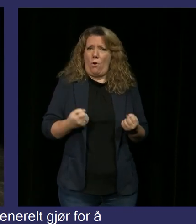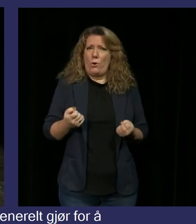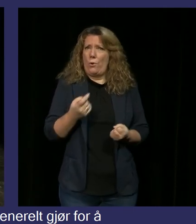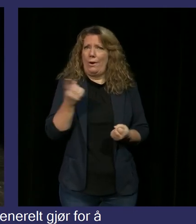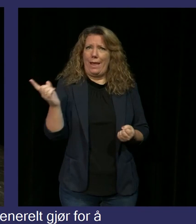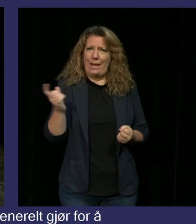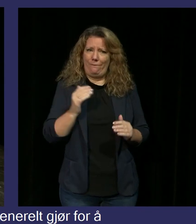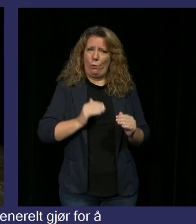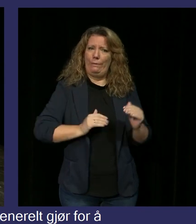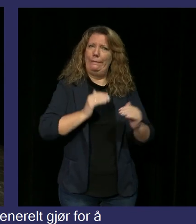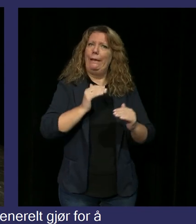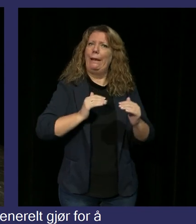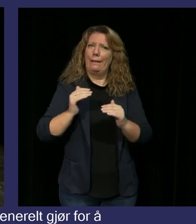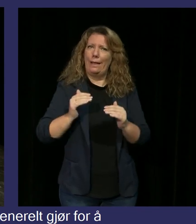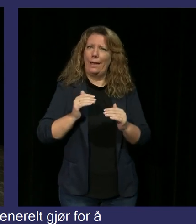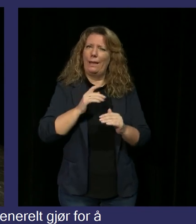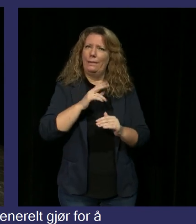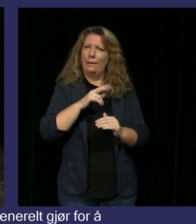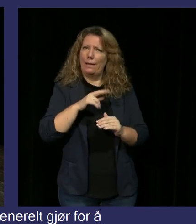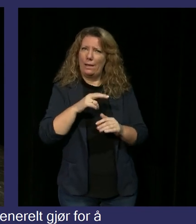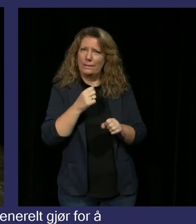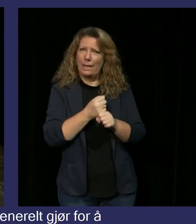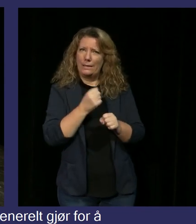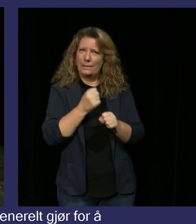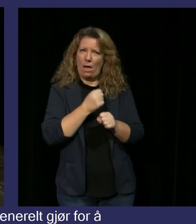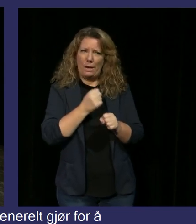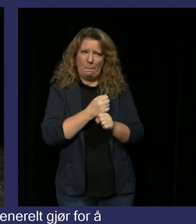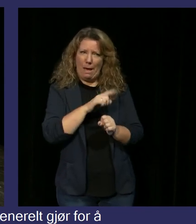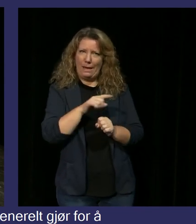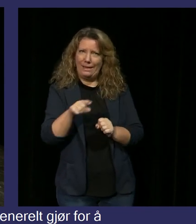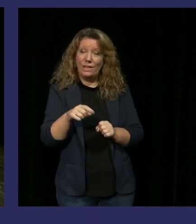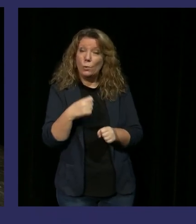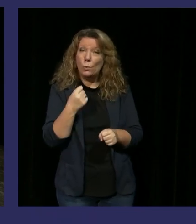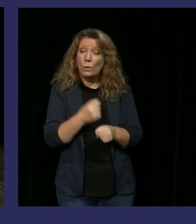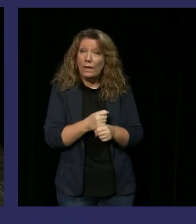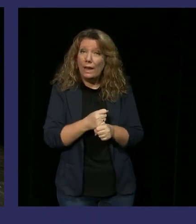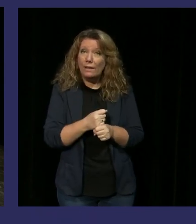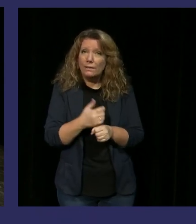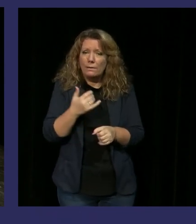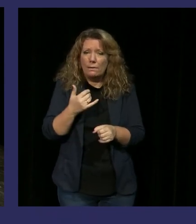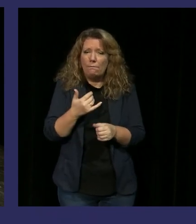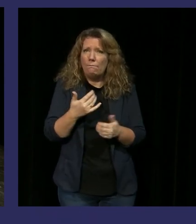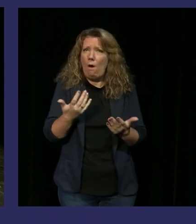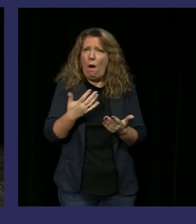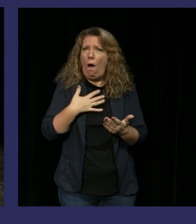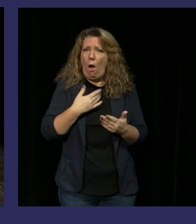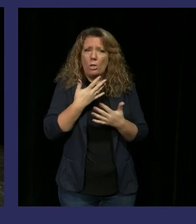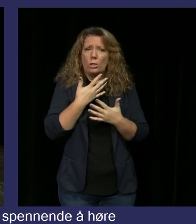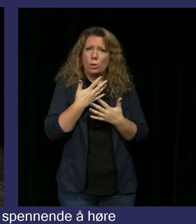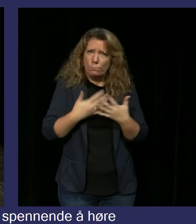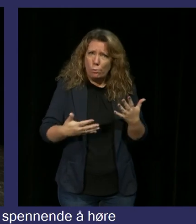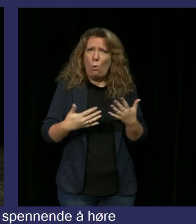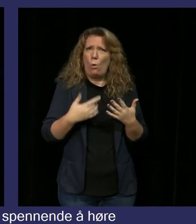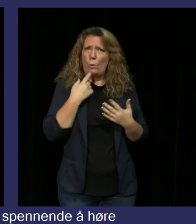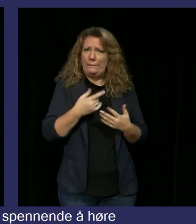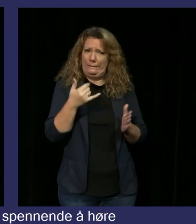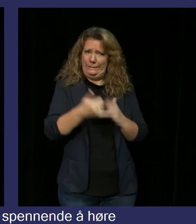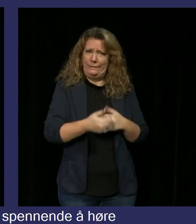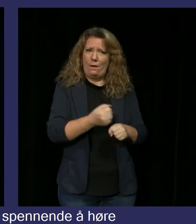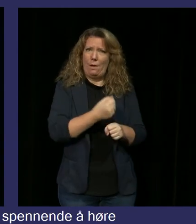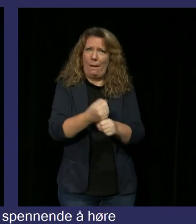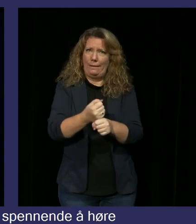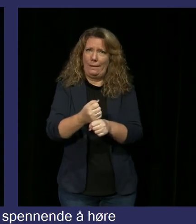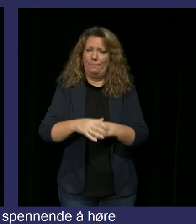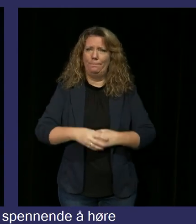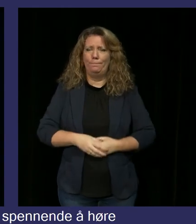for digitaliseringsarbeid og konkret hva språk har å si I det arbeidet? Ja, det tror jeg.